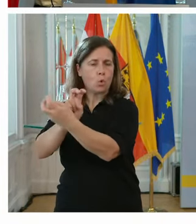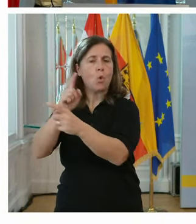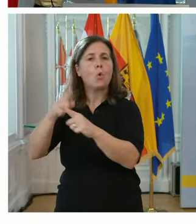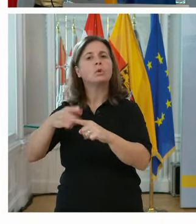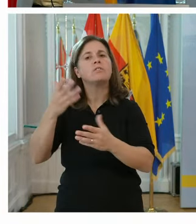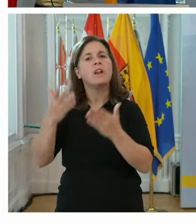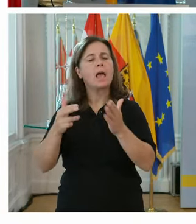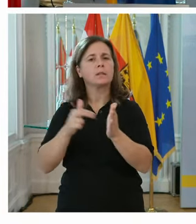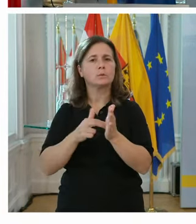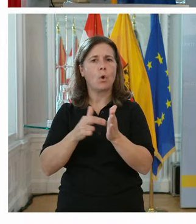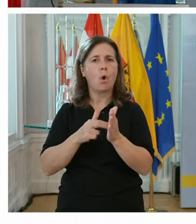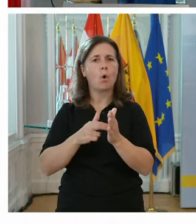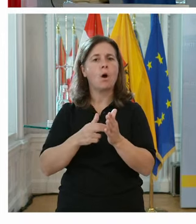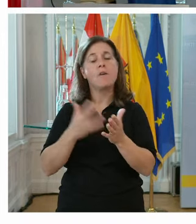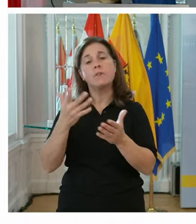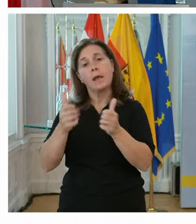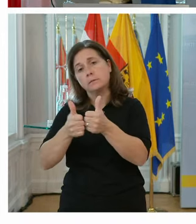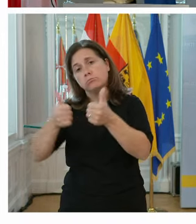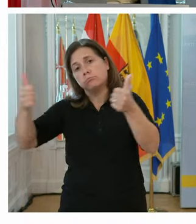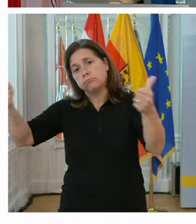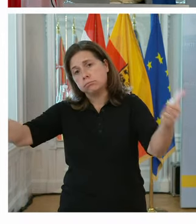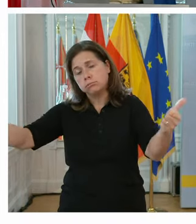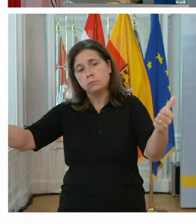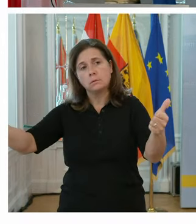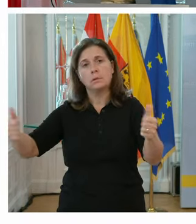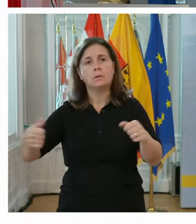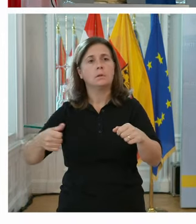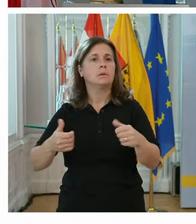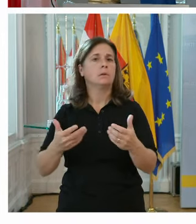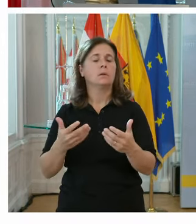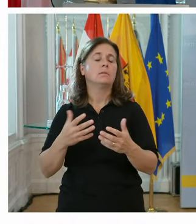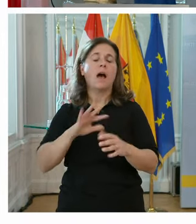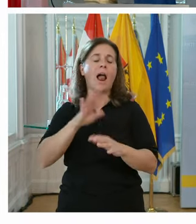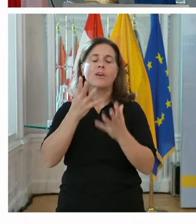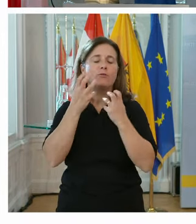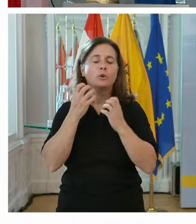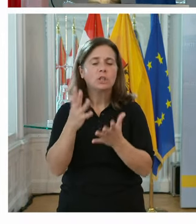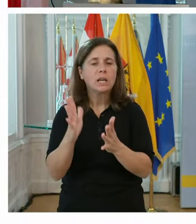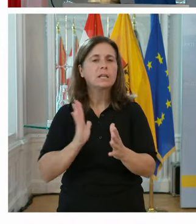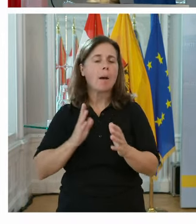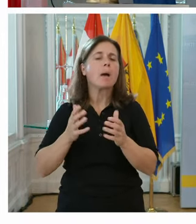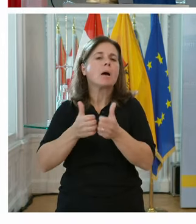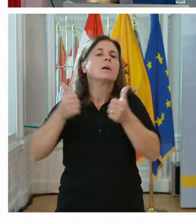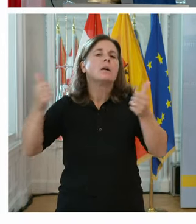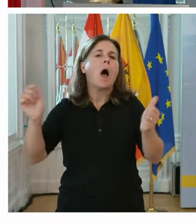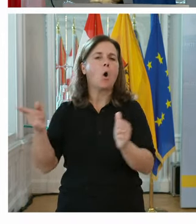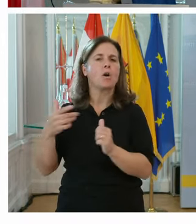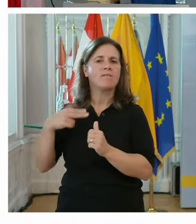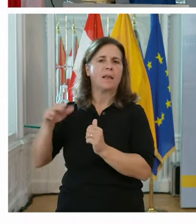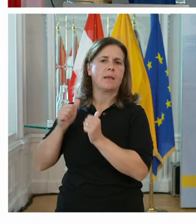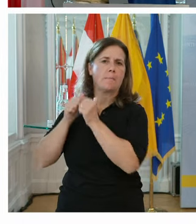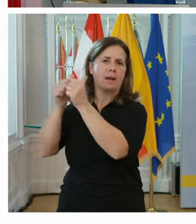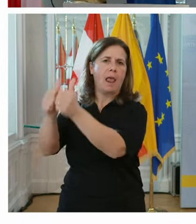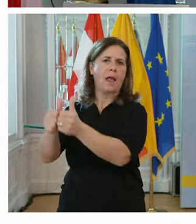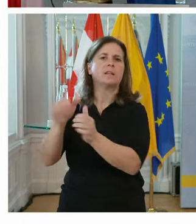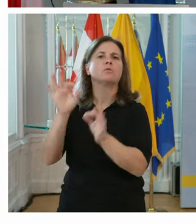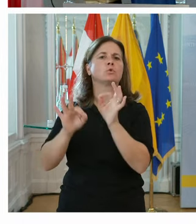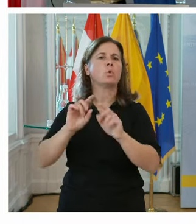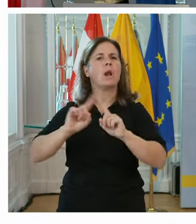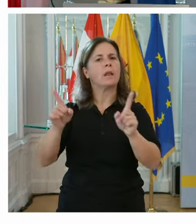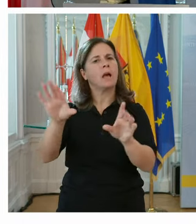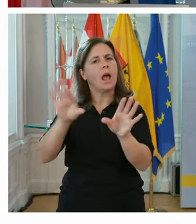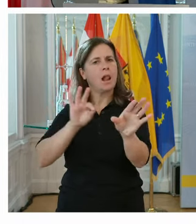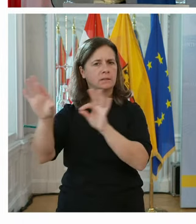eventuell, wenn es dann auch zu Trennungen wieder kommen sollte, was wir uns natürlich alle nicht wünschen, begleiten wir natürlich auch da und versuchen Alternativen zu